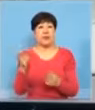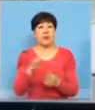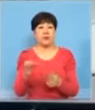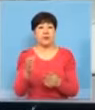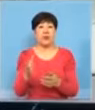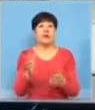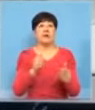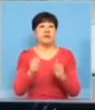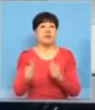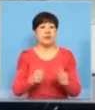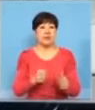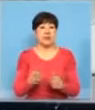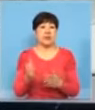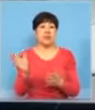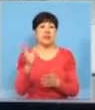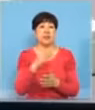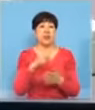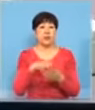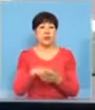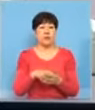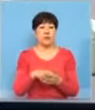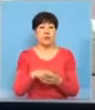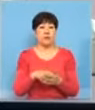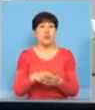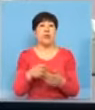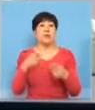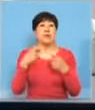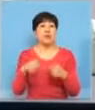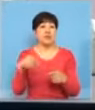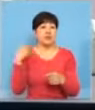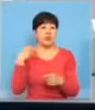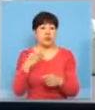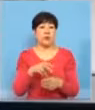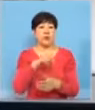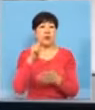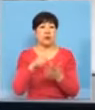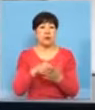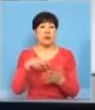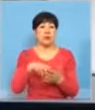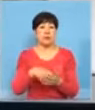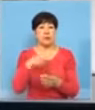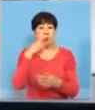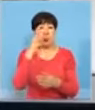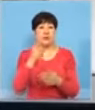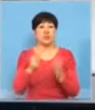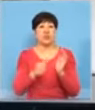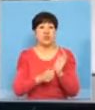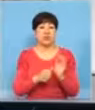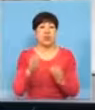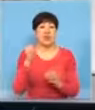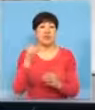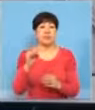всех автоматизированных отделениях «Казпочты». В Актюбинской области билеты реализуются в городском почтовом отделении номер 6 по улице